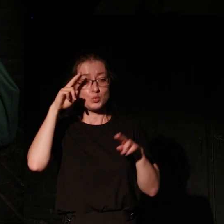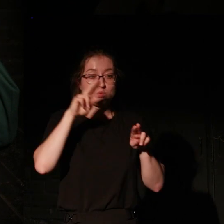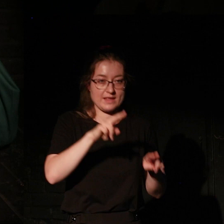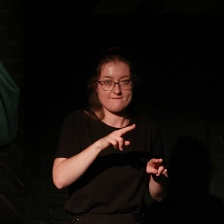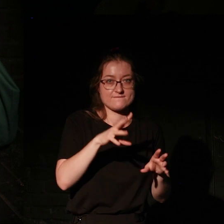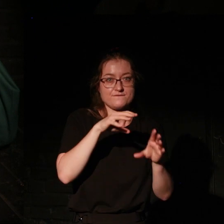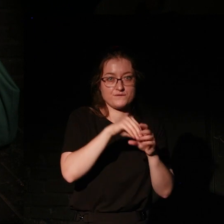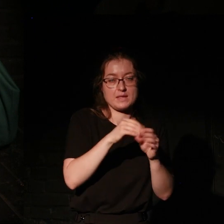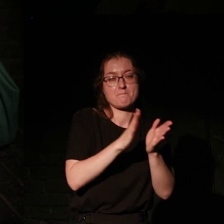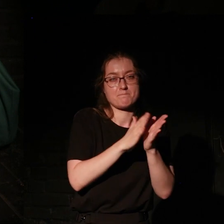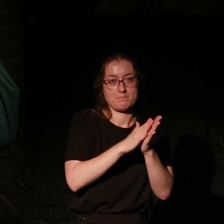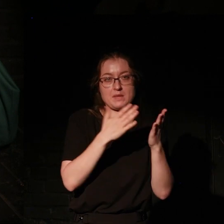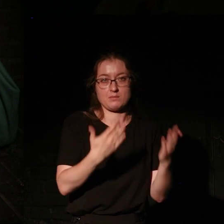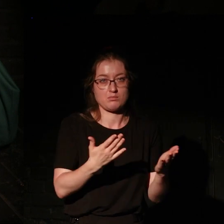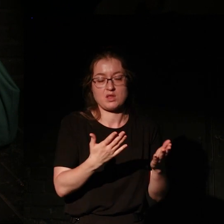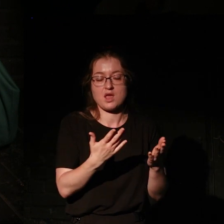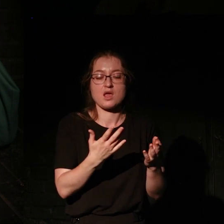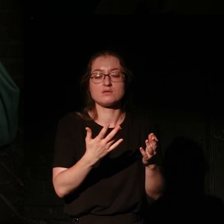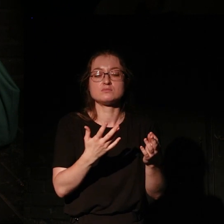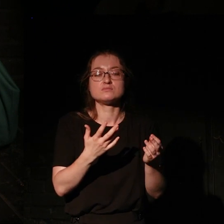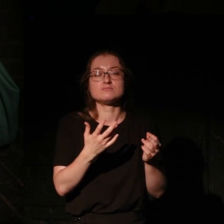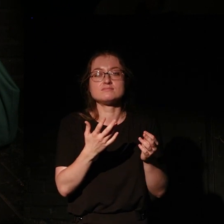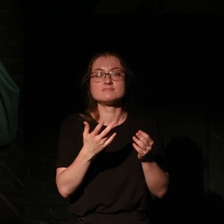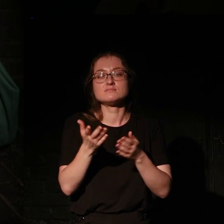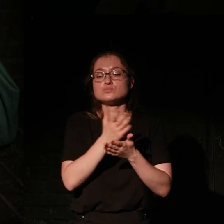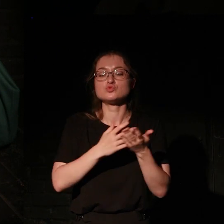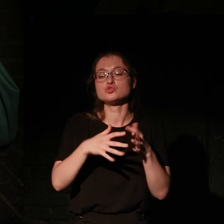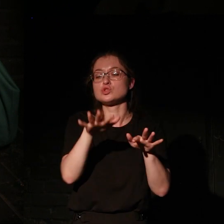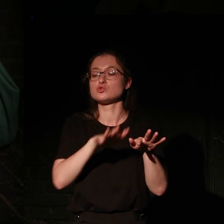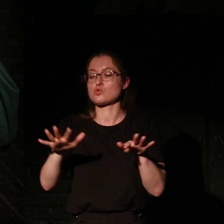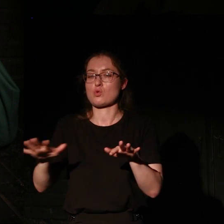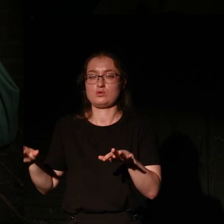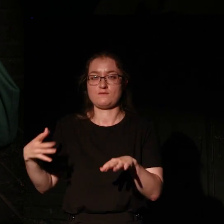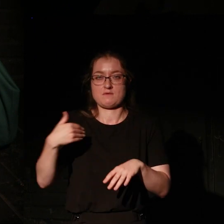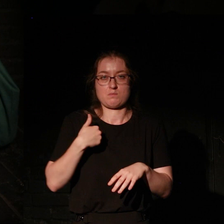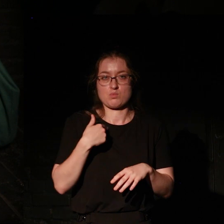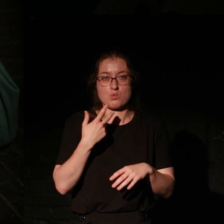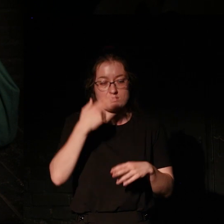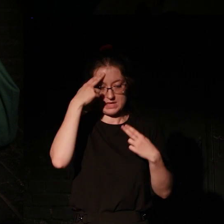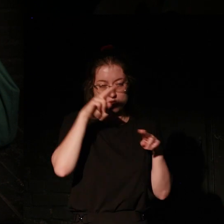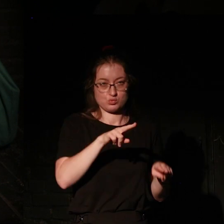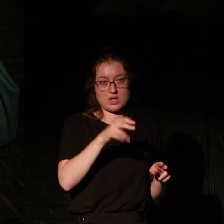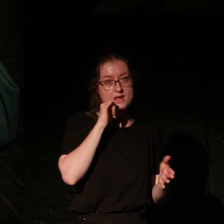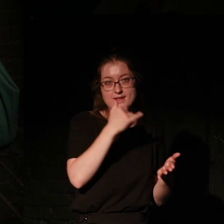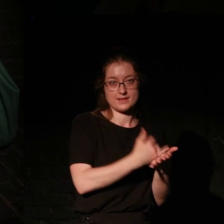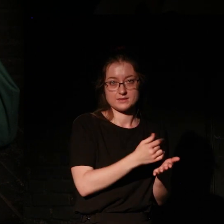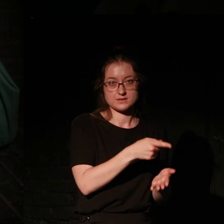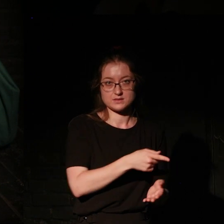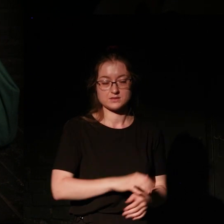niektórych środowiskach trwała dyskusja i starożytna na ich temat i ta dyskusja się